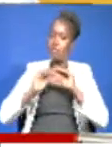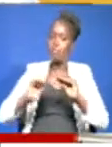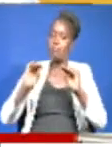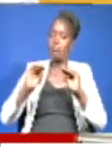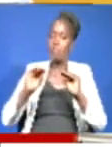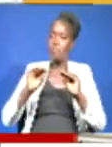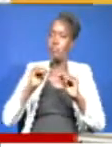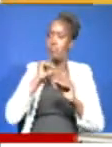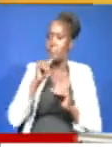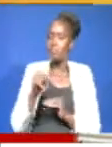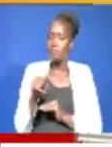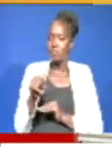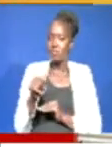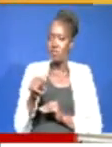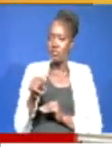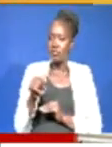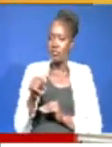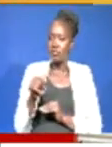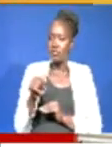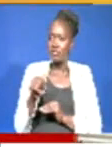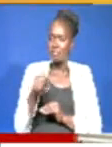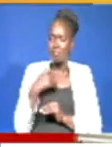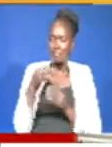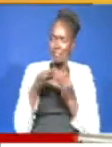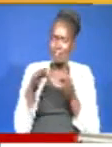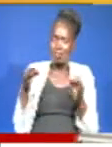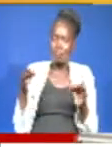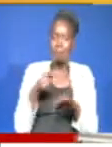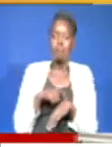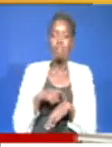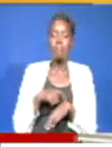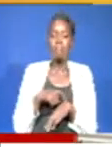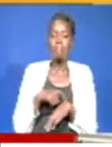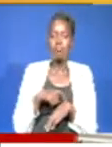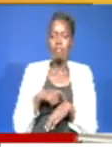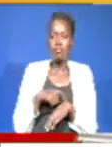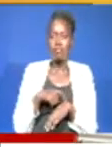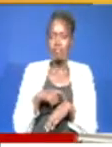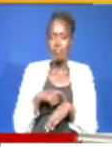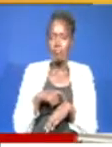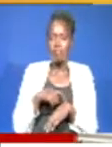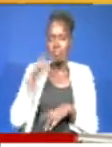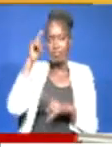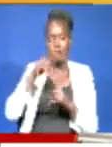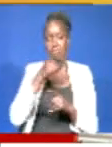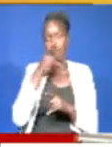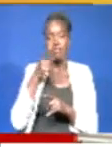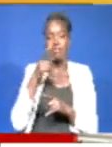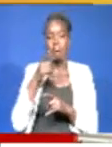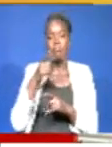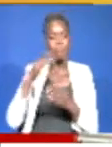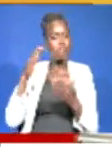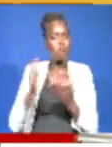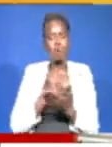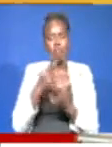wasije wakaziweka kwa muda wakaweka muda mrefu hadi wakati kiangazi kinazengamiza mifugo yao.